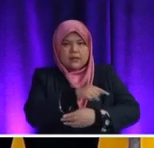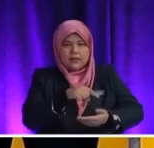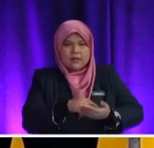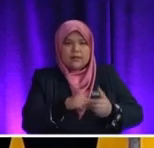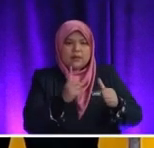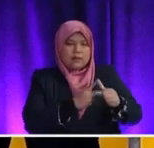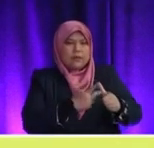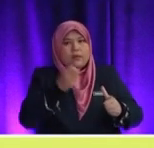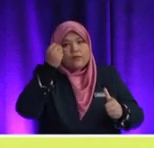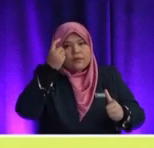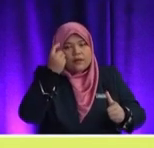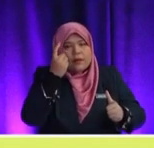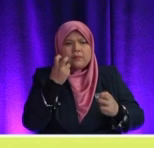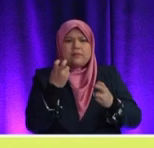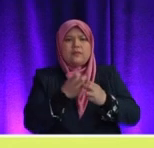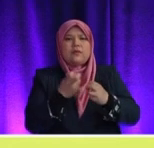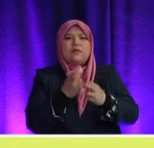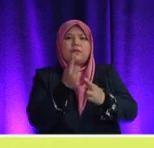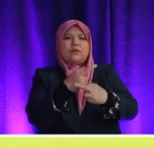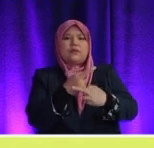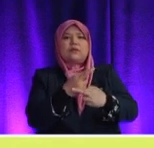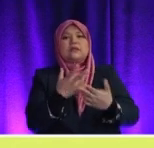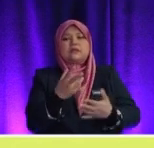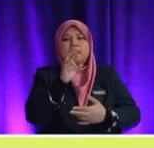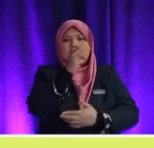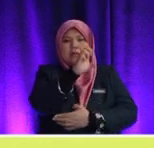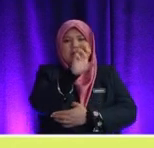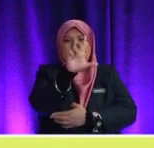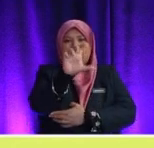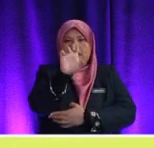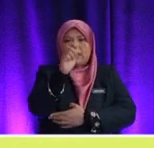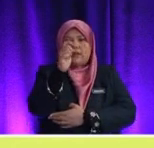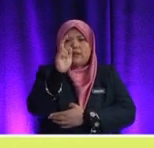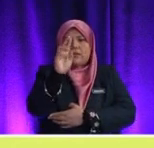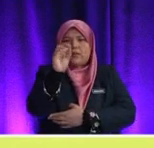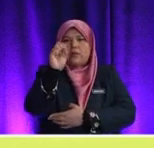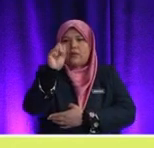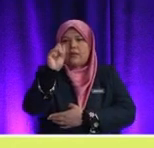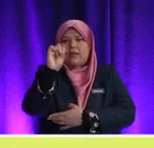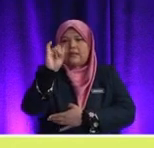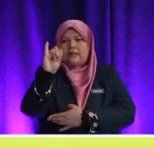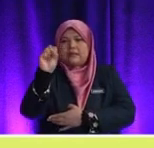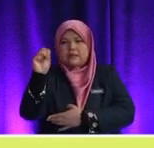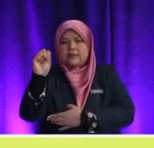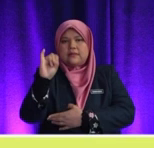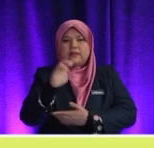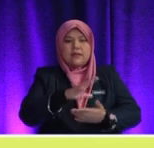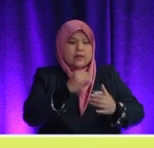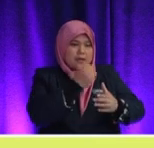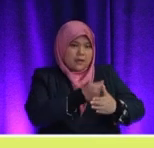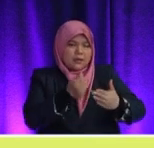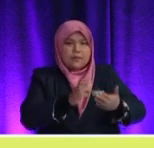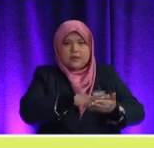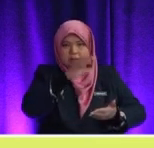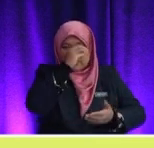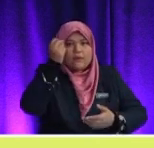anak memahami elektrolisis Oke so pada akhir pembelajaran murid boleh memahami